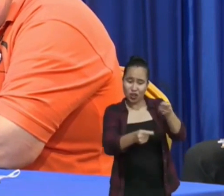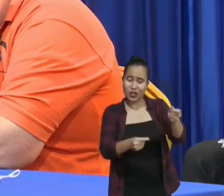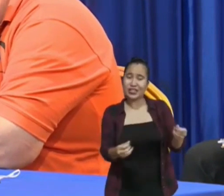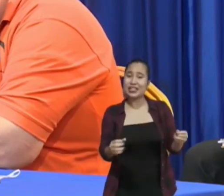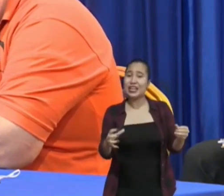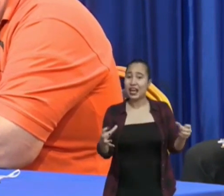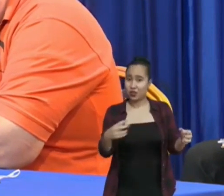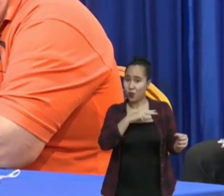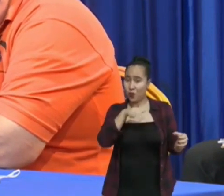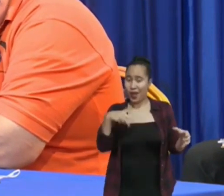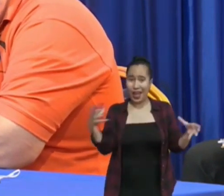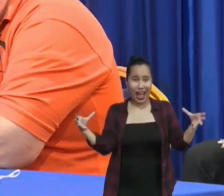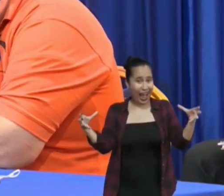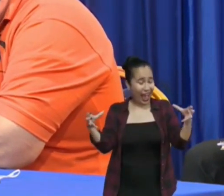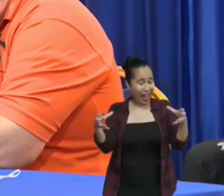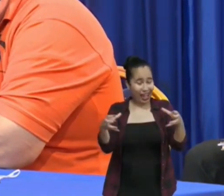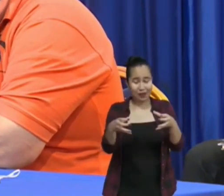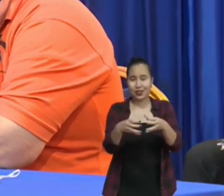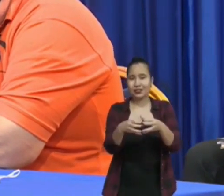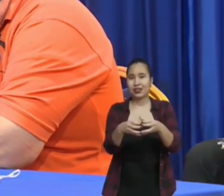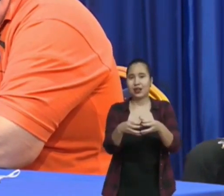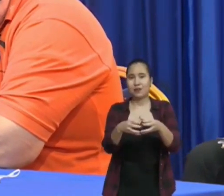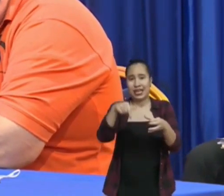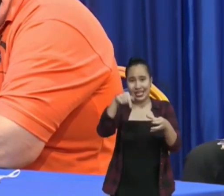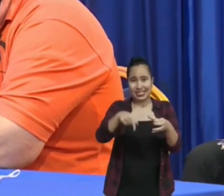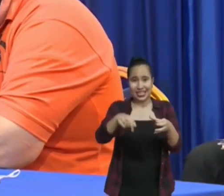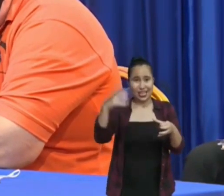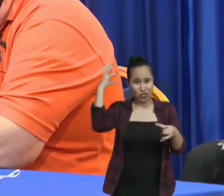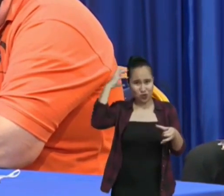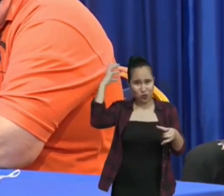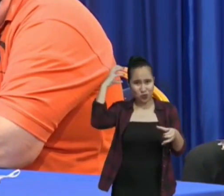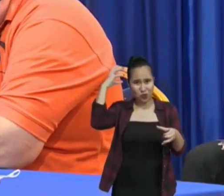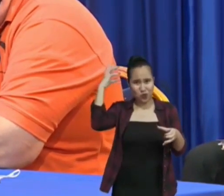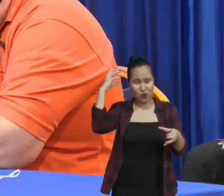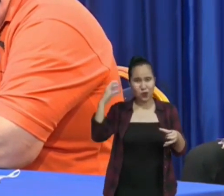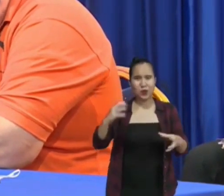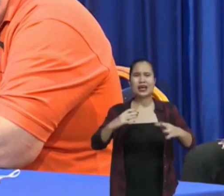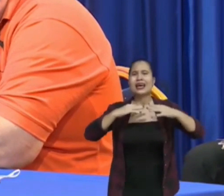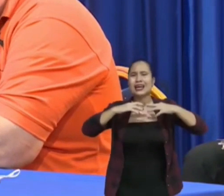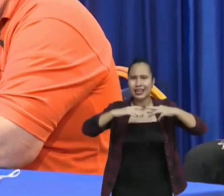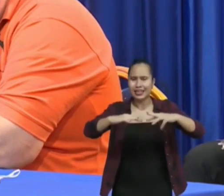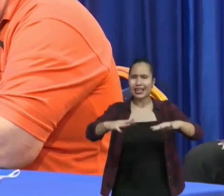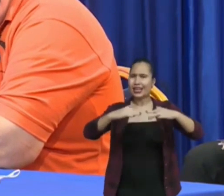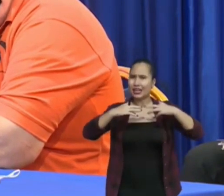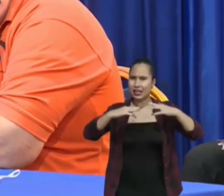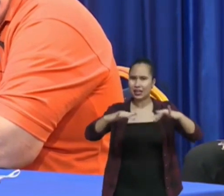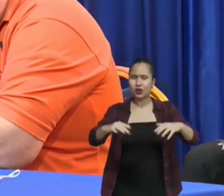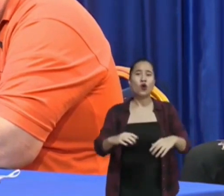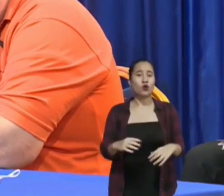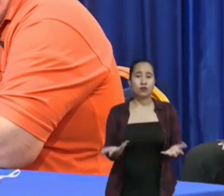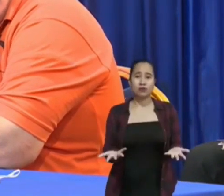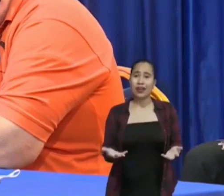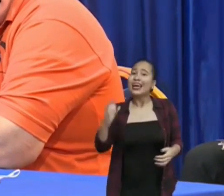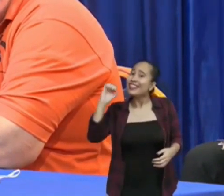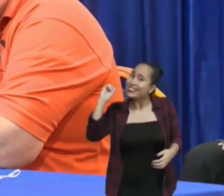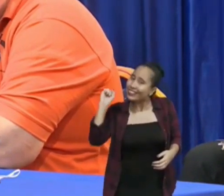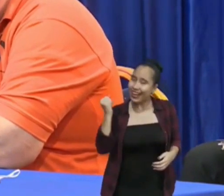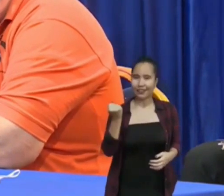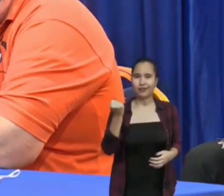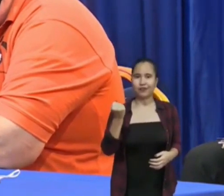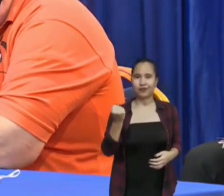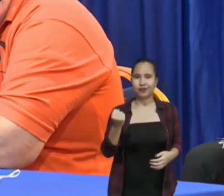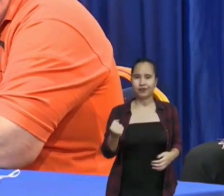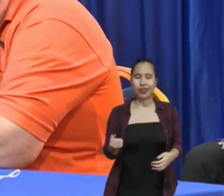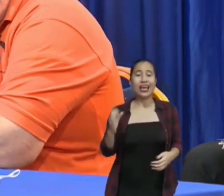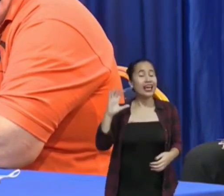allen gaan proberen om deze zaak goed in de hand te blijven houden. Want het is mogelijk, het is niet dat het niet mogelijk is,